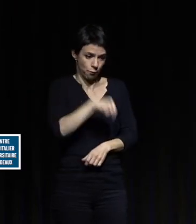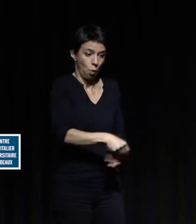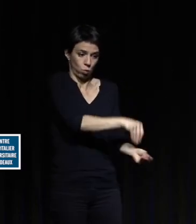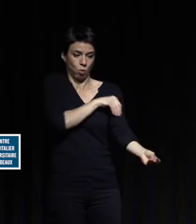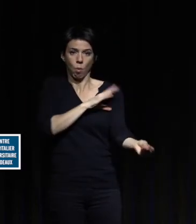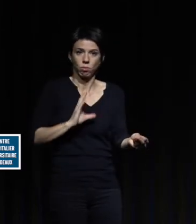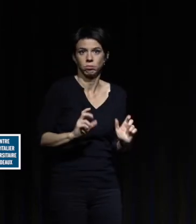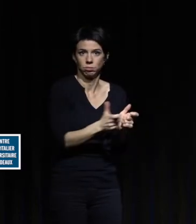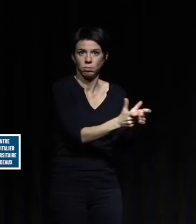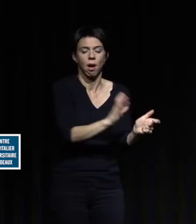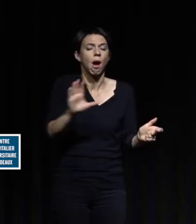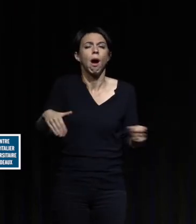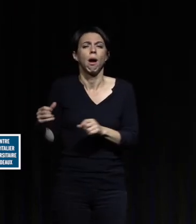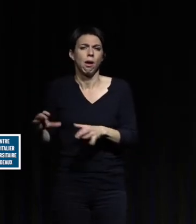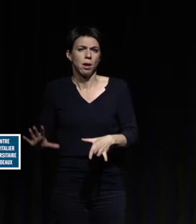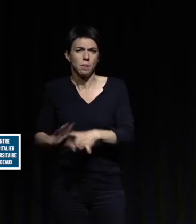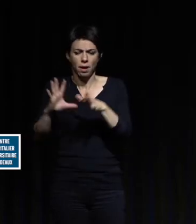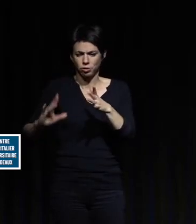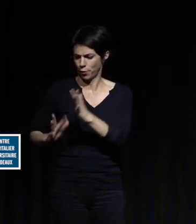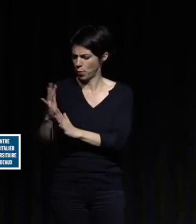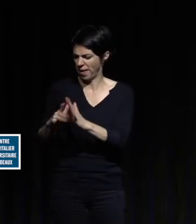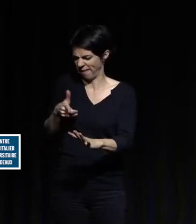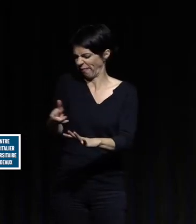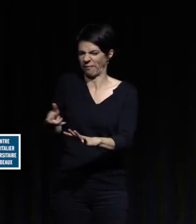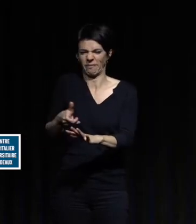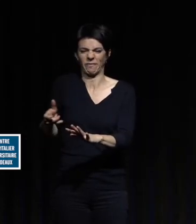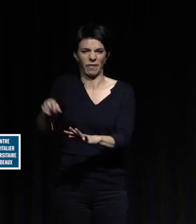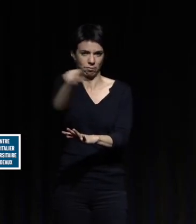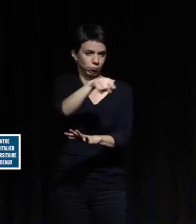fumée et un instrument d'énergie qui va détruire